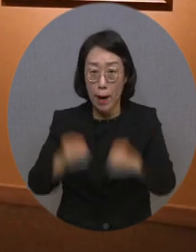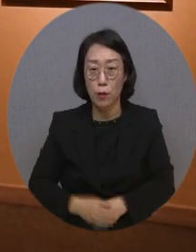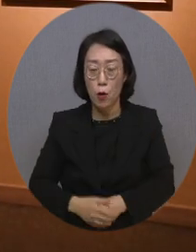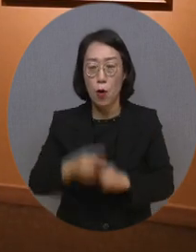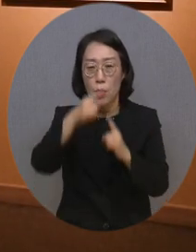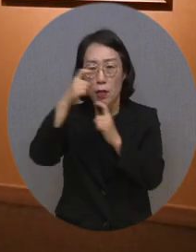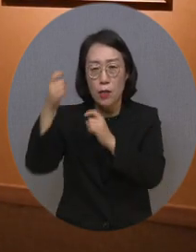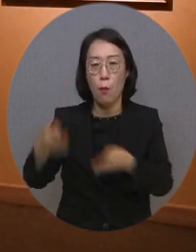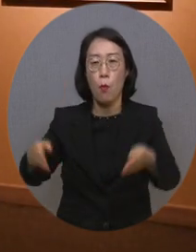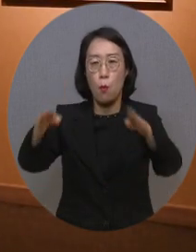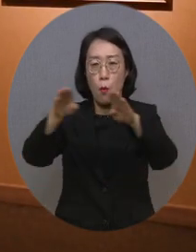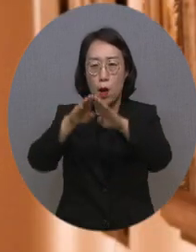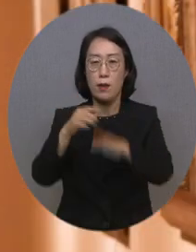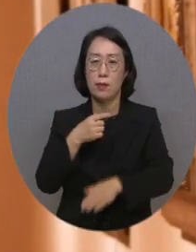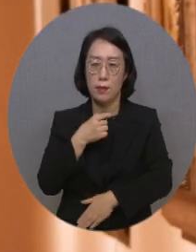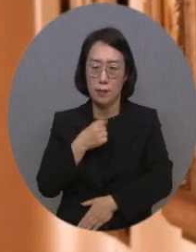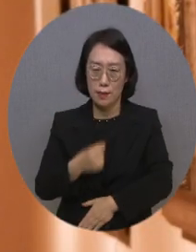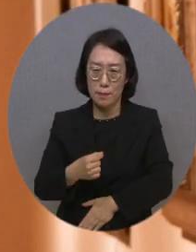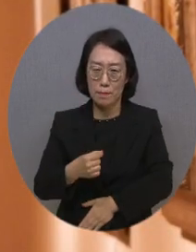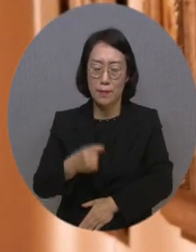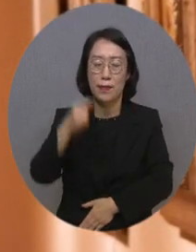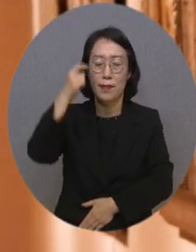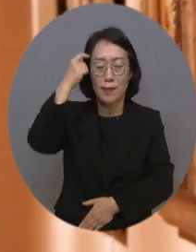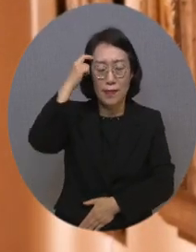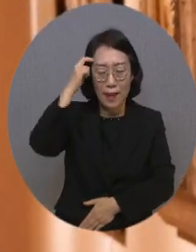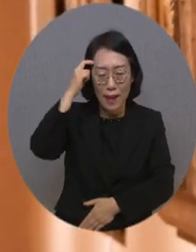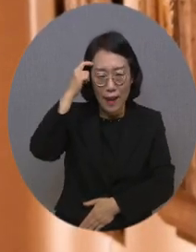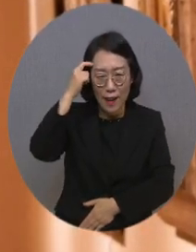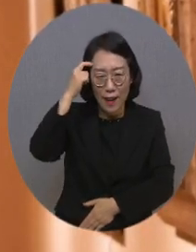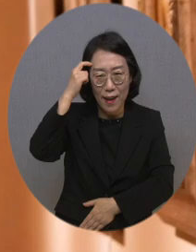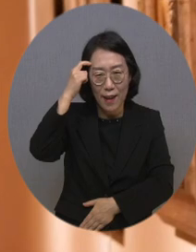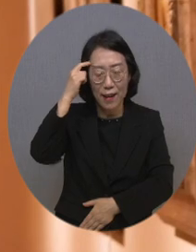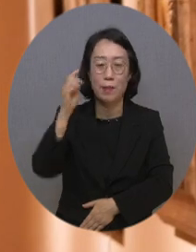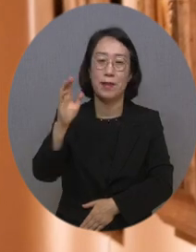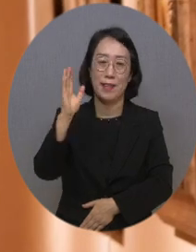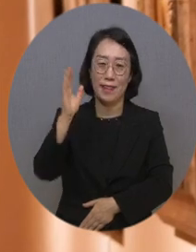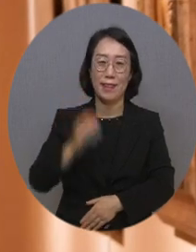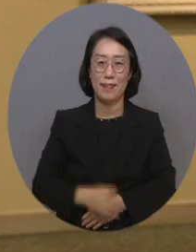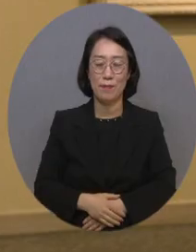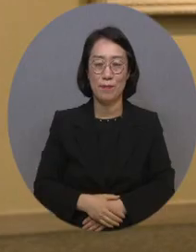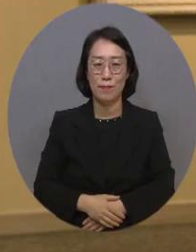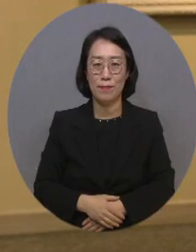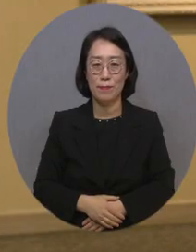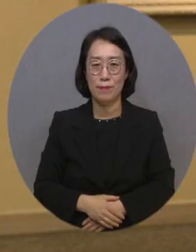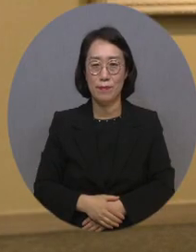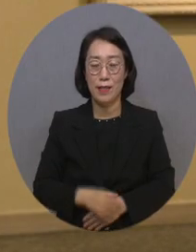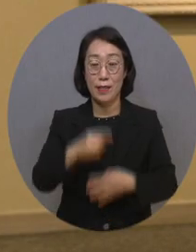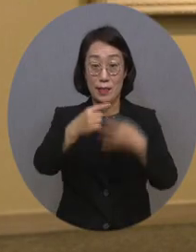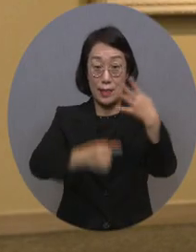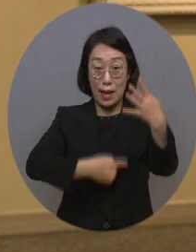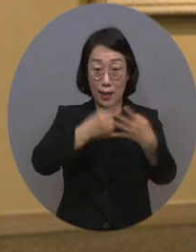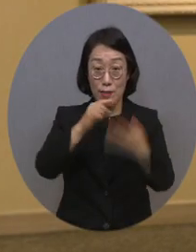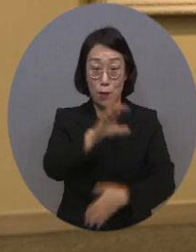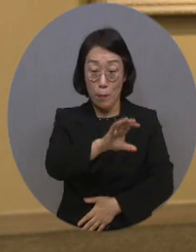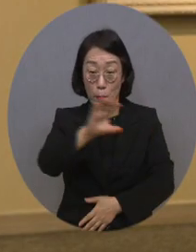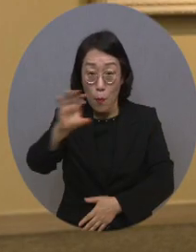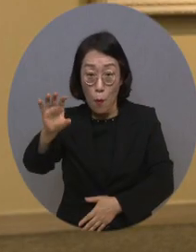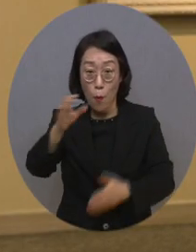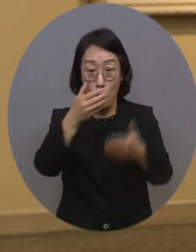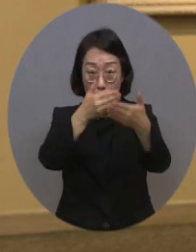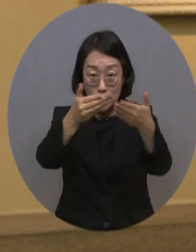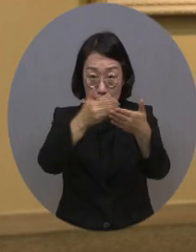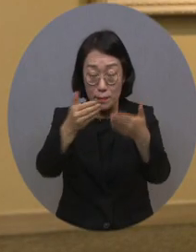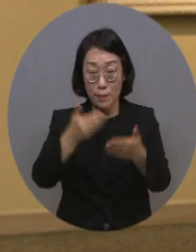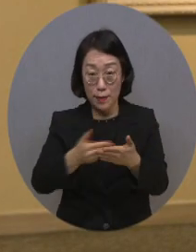공간이 하나 있었으면 한다고 미술에 대한 따뜻한 애정을 나타냈습니다. 사계절을 한 곳에 모아놓은